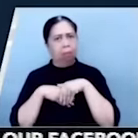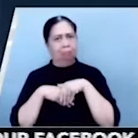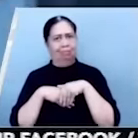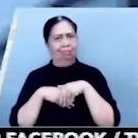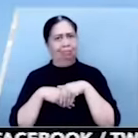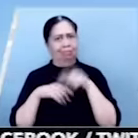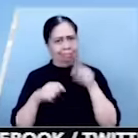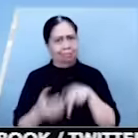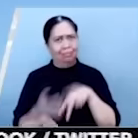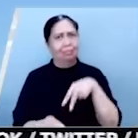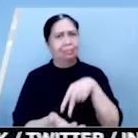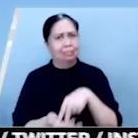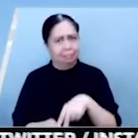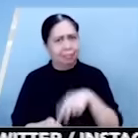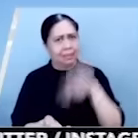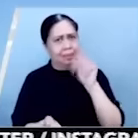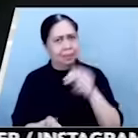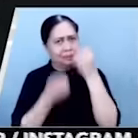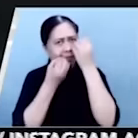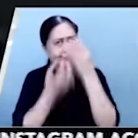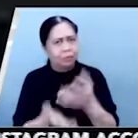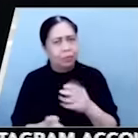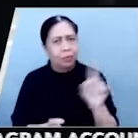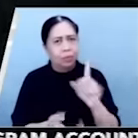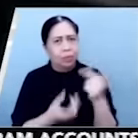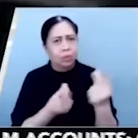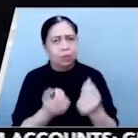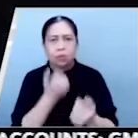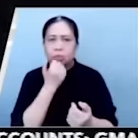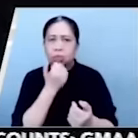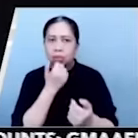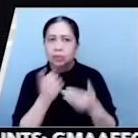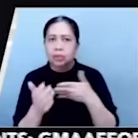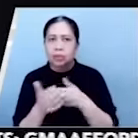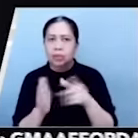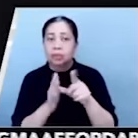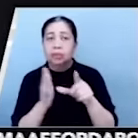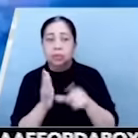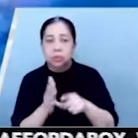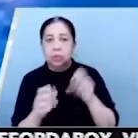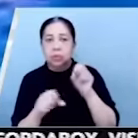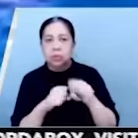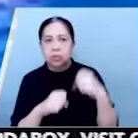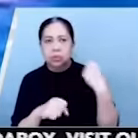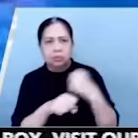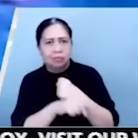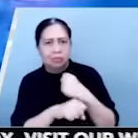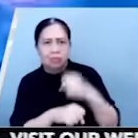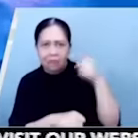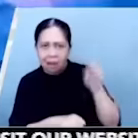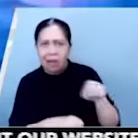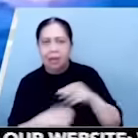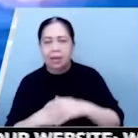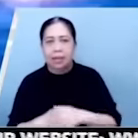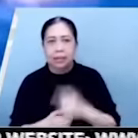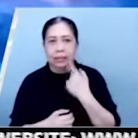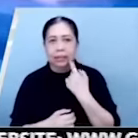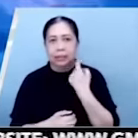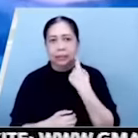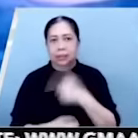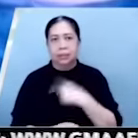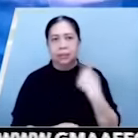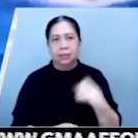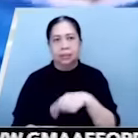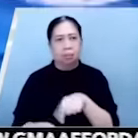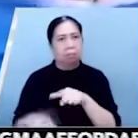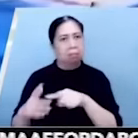at kailangang ilantad ang mga gawain na labag sa batas para labanan ito. Sinabi kamakailan ng China na ang Pilipinas